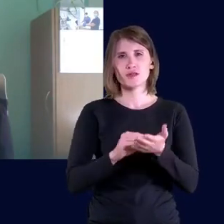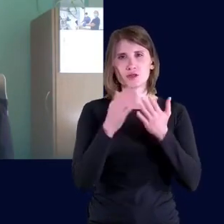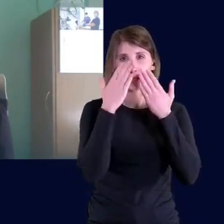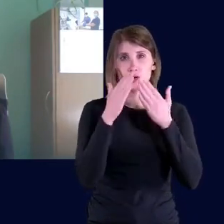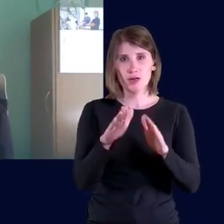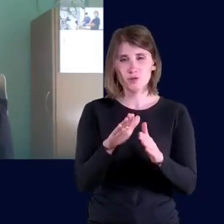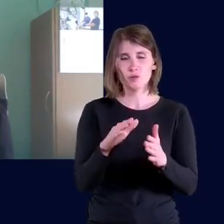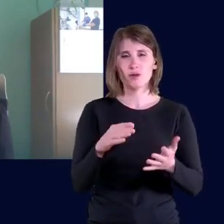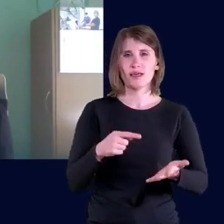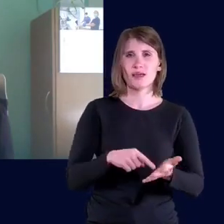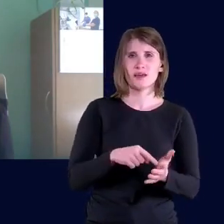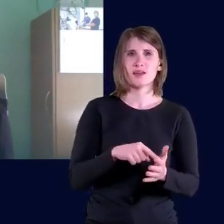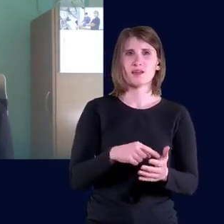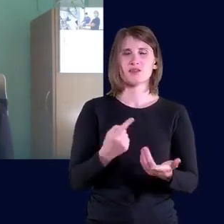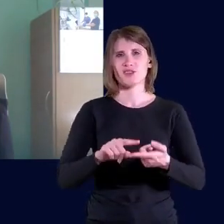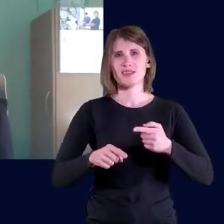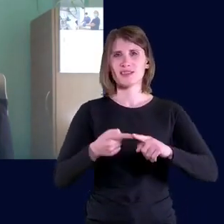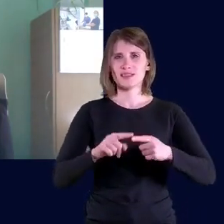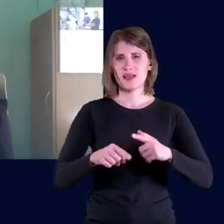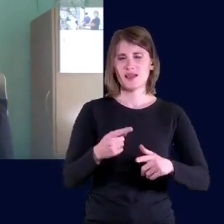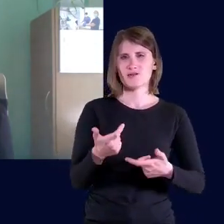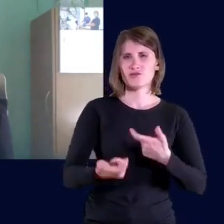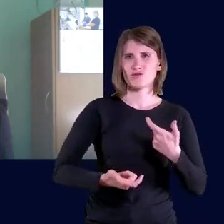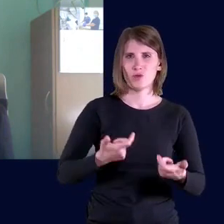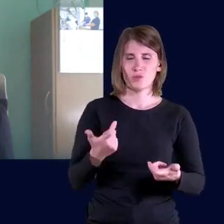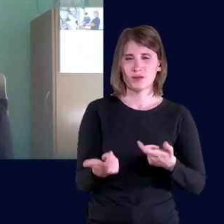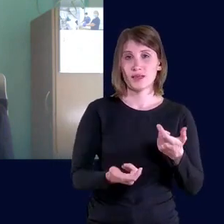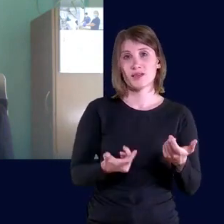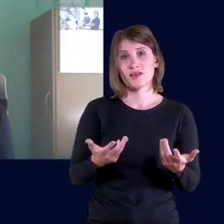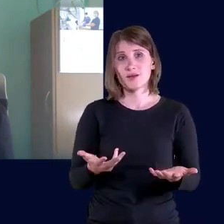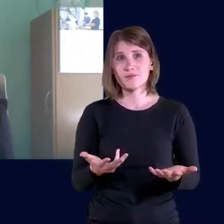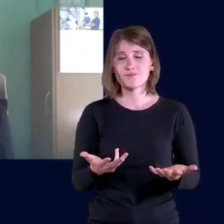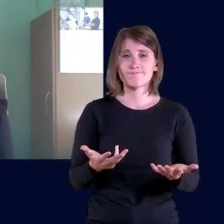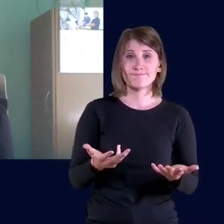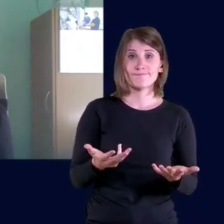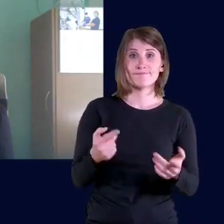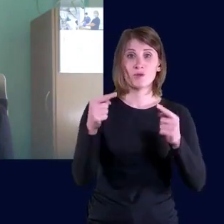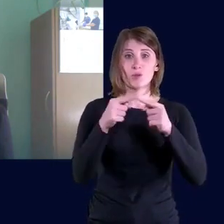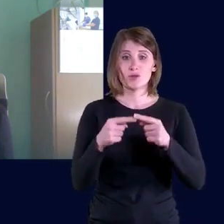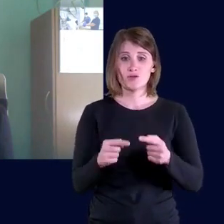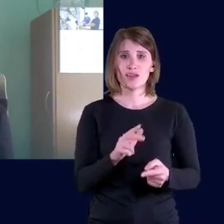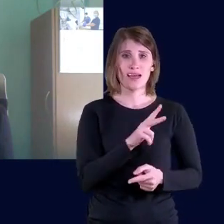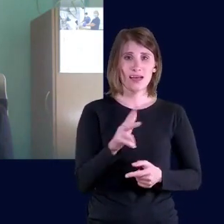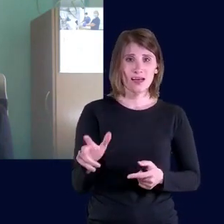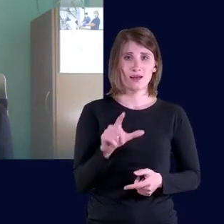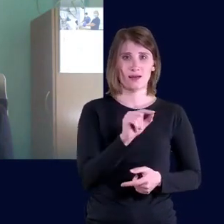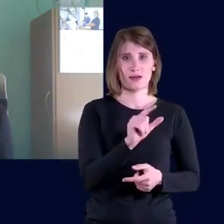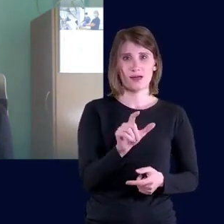wątpliwe jest sens do każdego